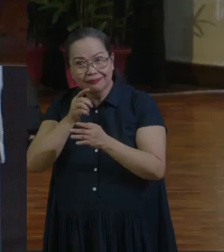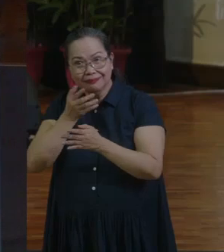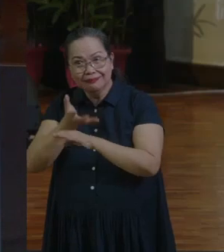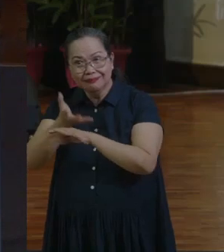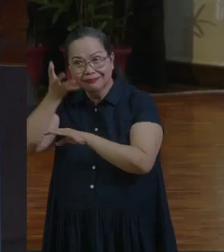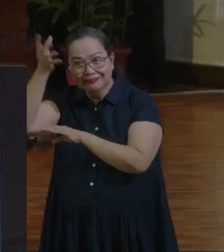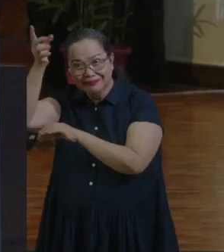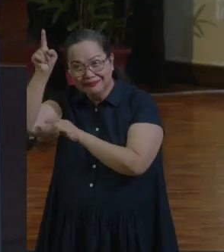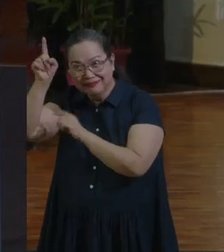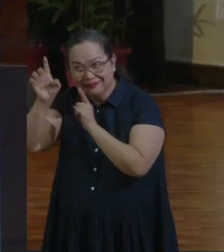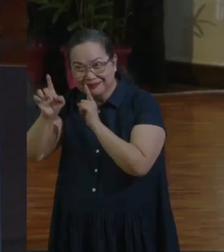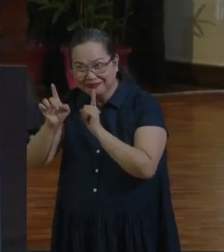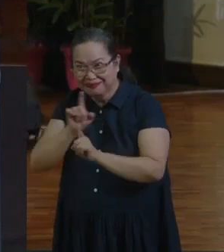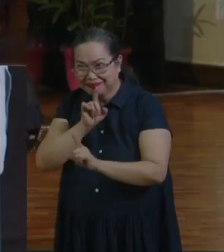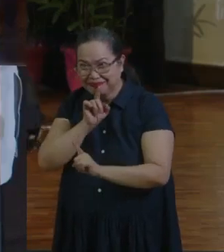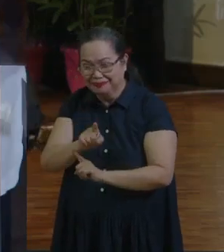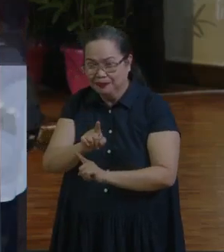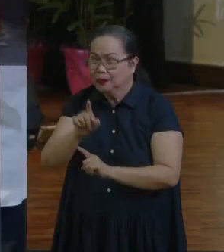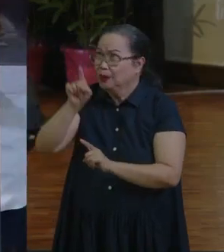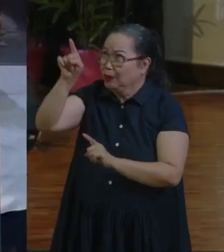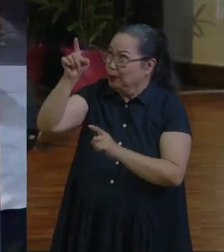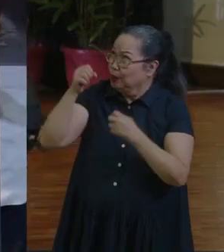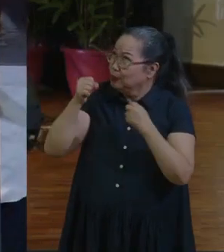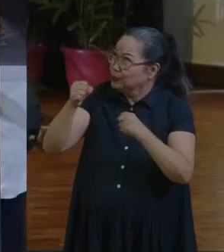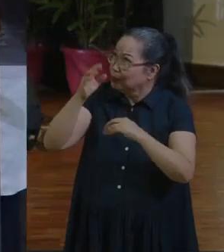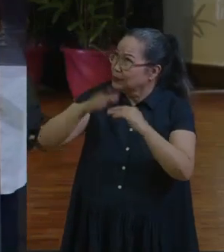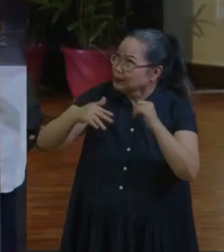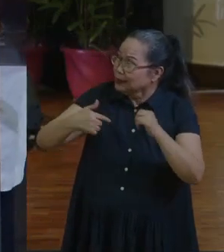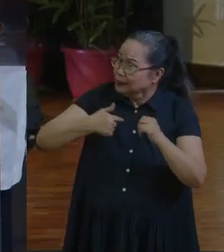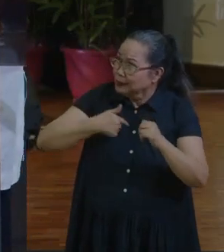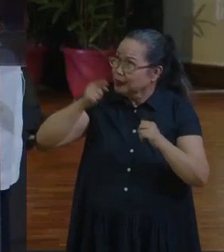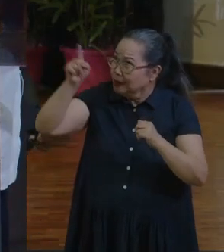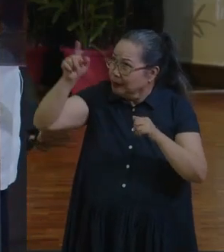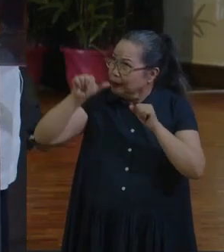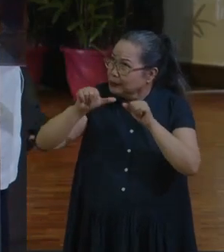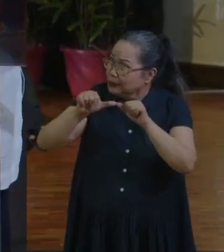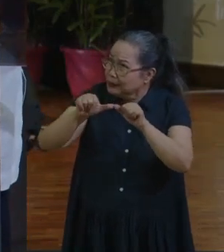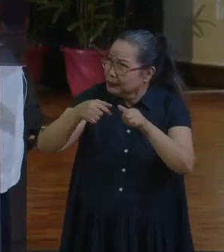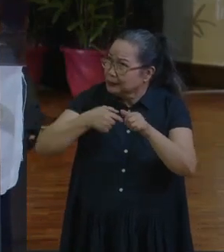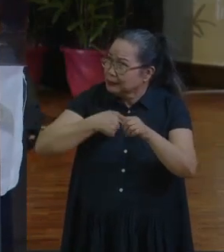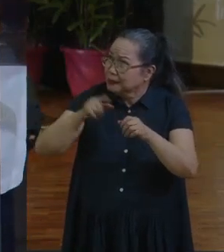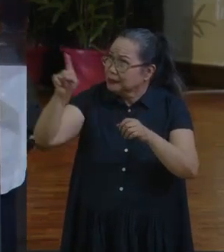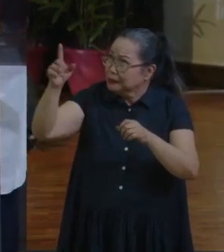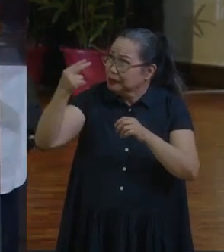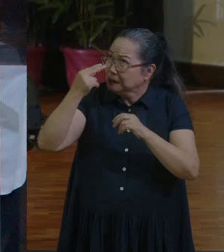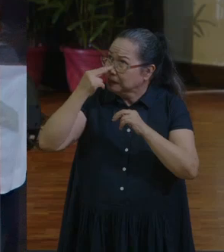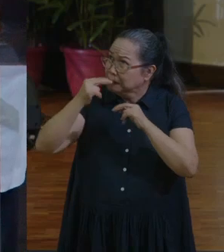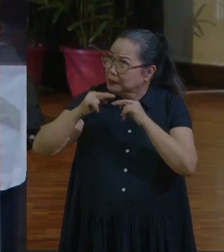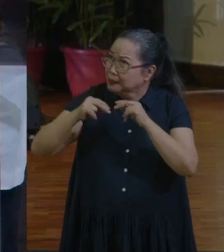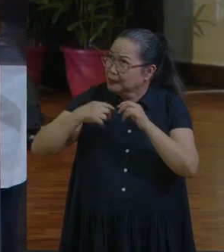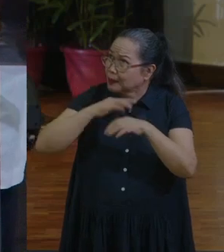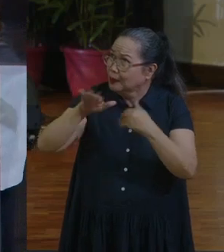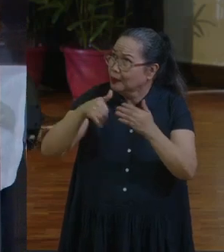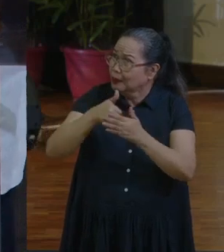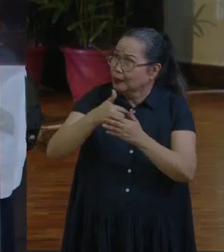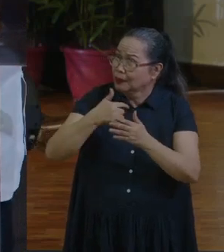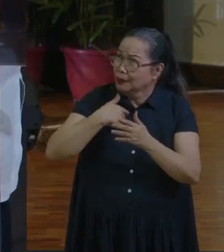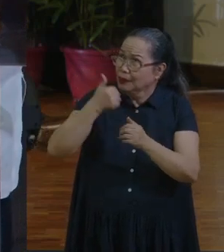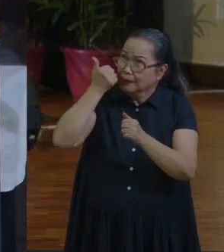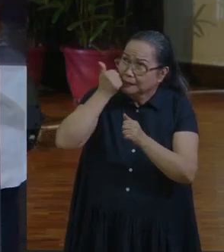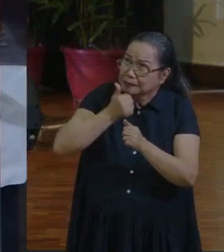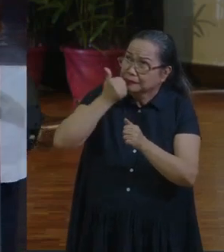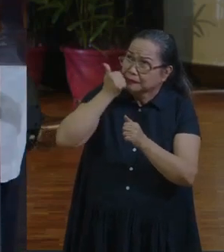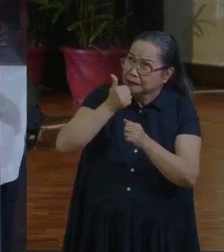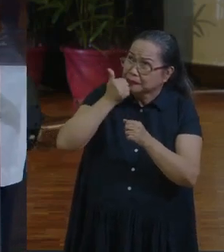Diyos. No? You are stronger than I, and you have prevailed. I have become a laughing stock all the day.